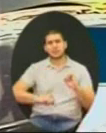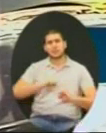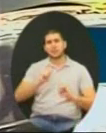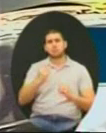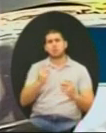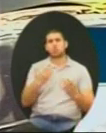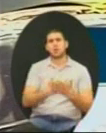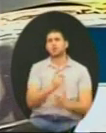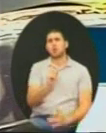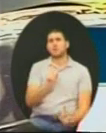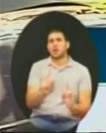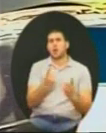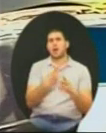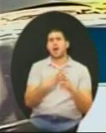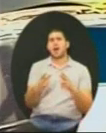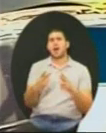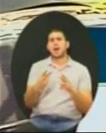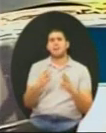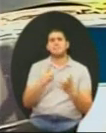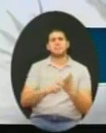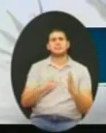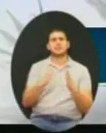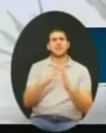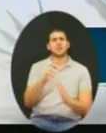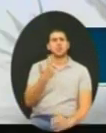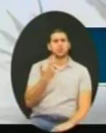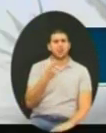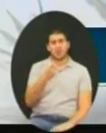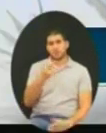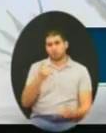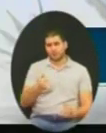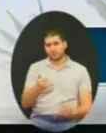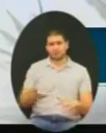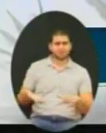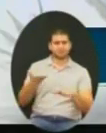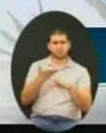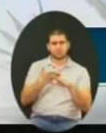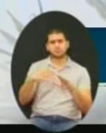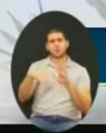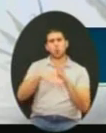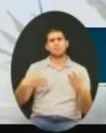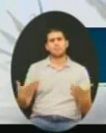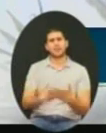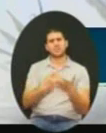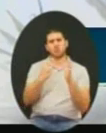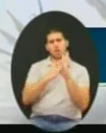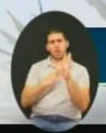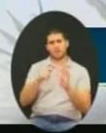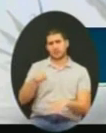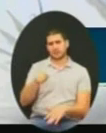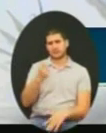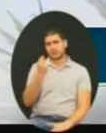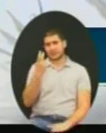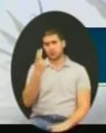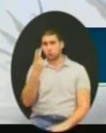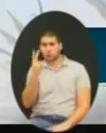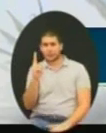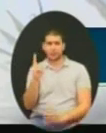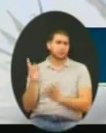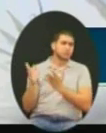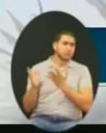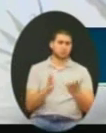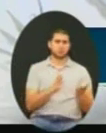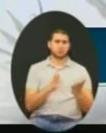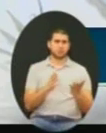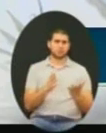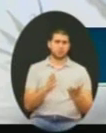משהו חדש וזה לא קרה רק במס דירה שלישית. אז עכשיו אתם תביאו את החוק מחדש לחקיקה בכנסת בצורה קצת יותר, כמו שהם